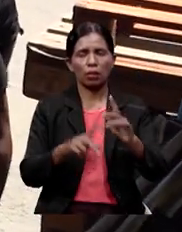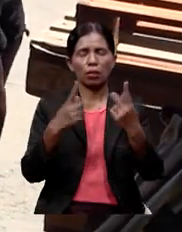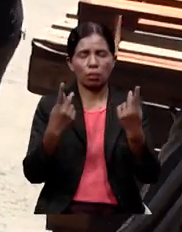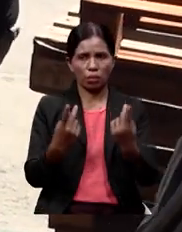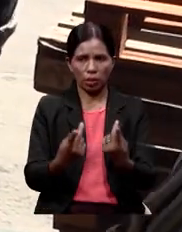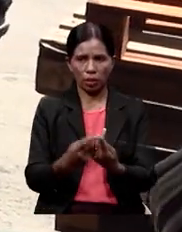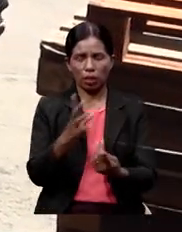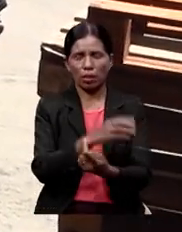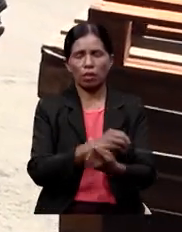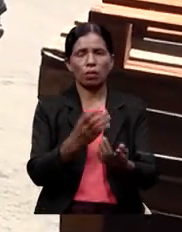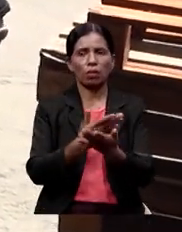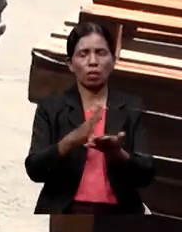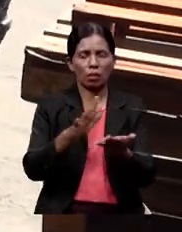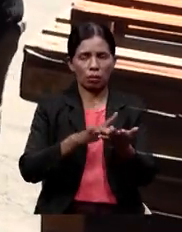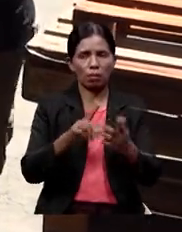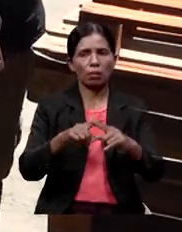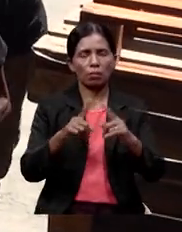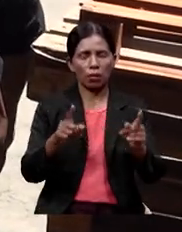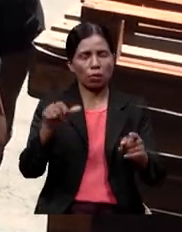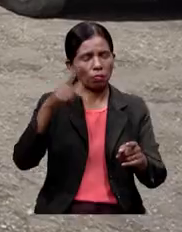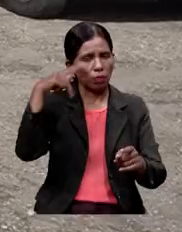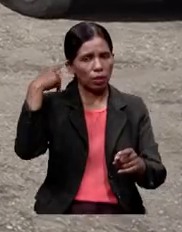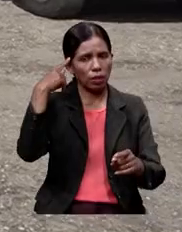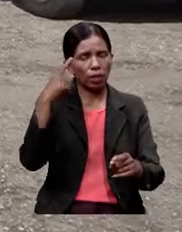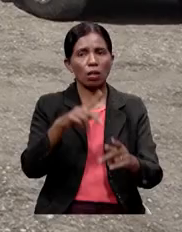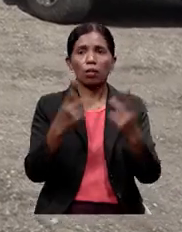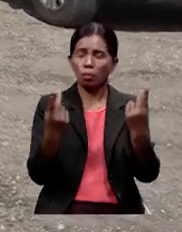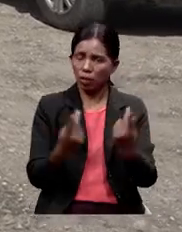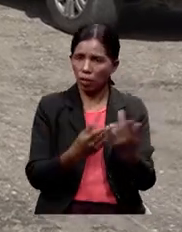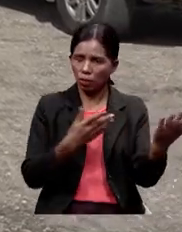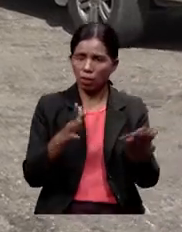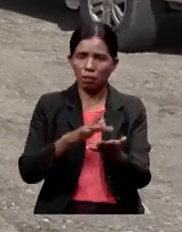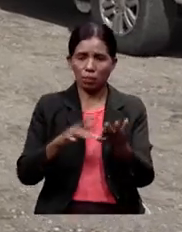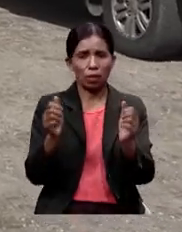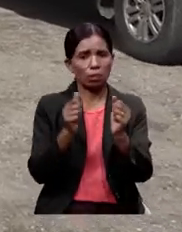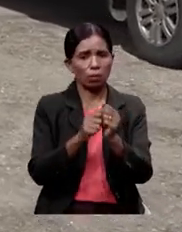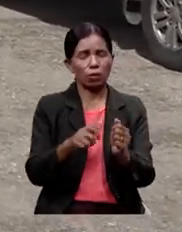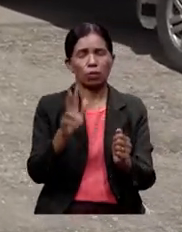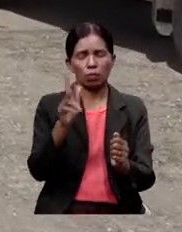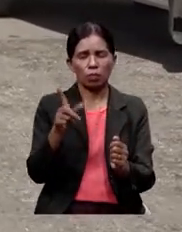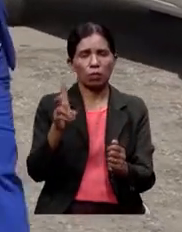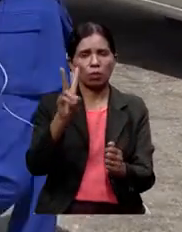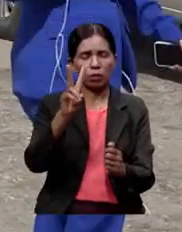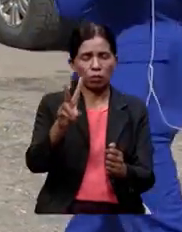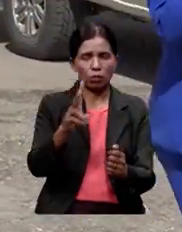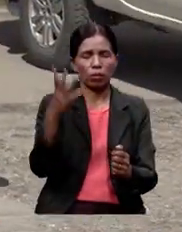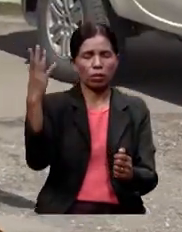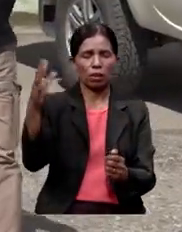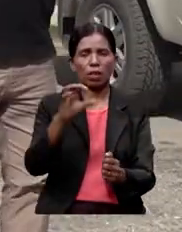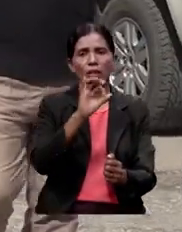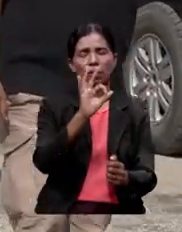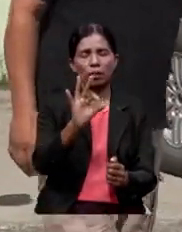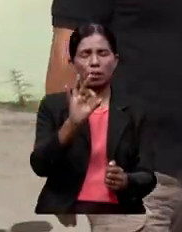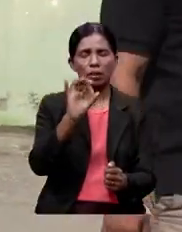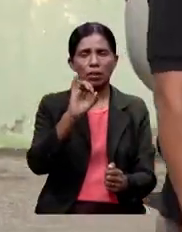ai moruk mai be kompanyia refere fo in hatamadet konsumaves no ai moruk item rua iha armazen instituto nacional farmasia